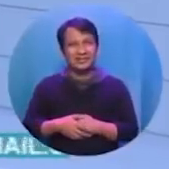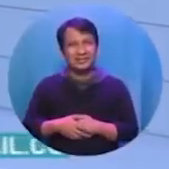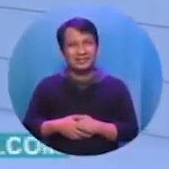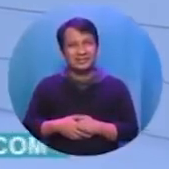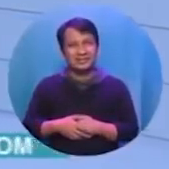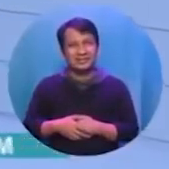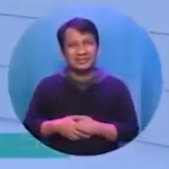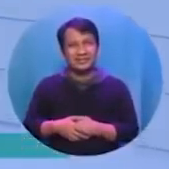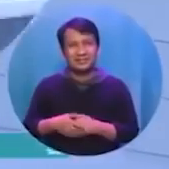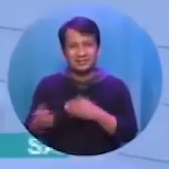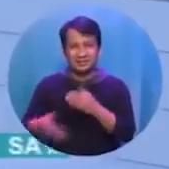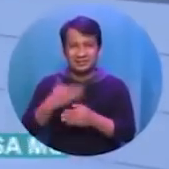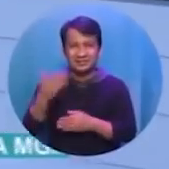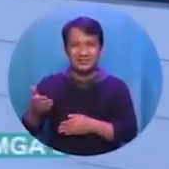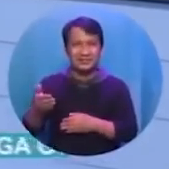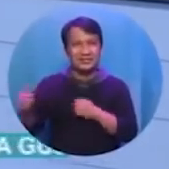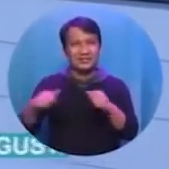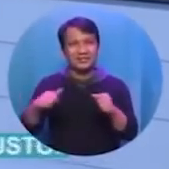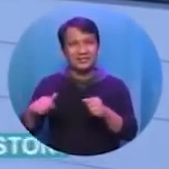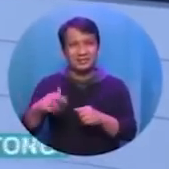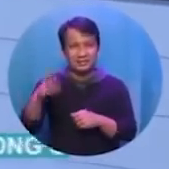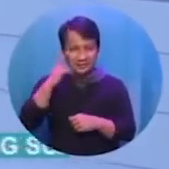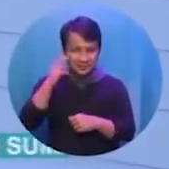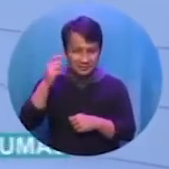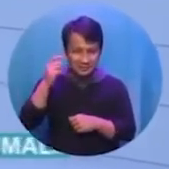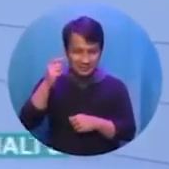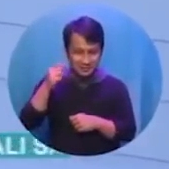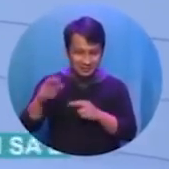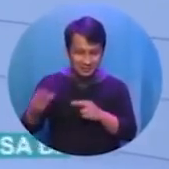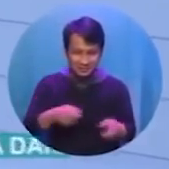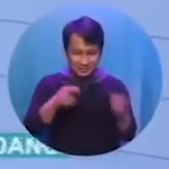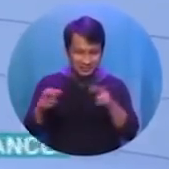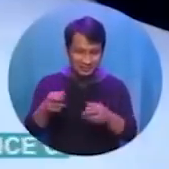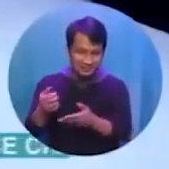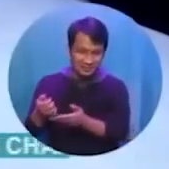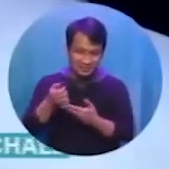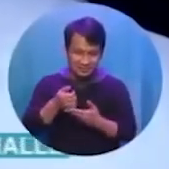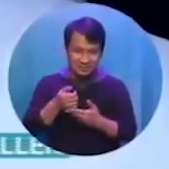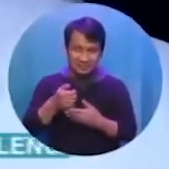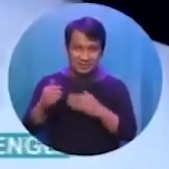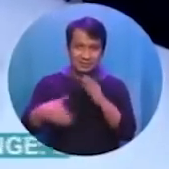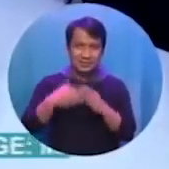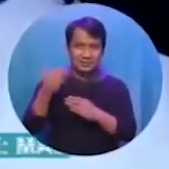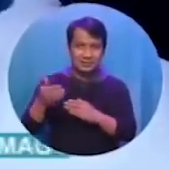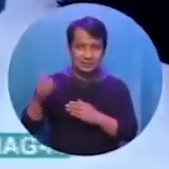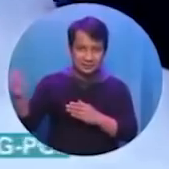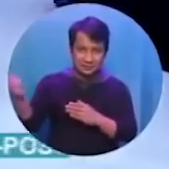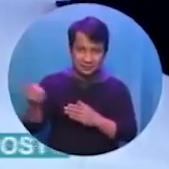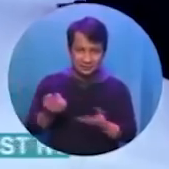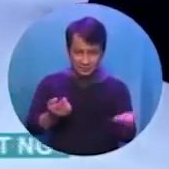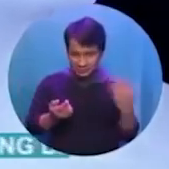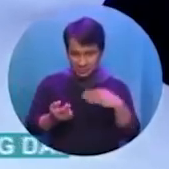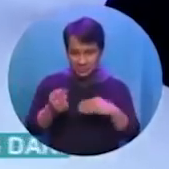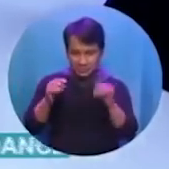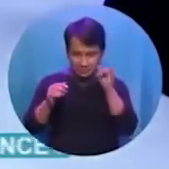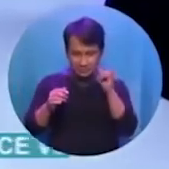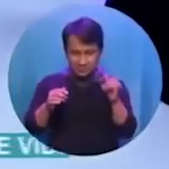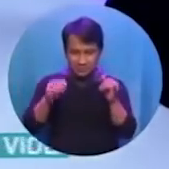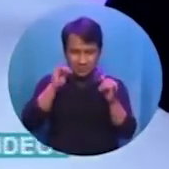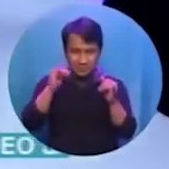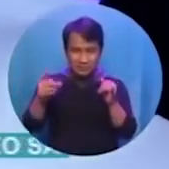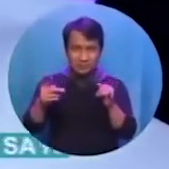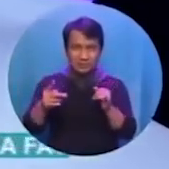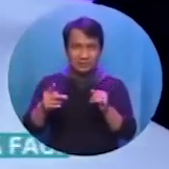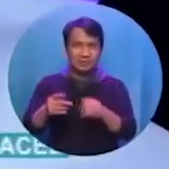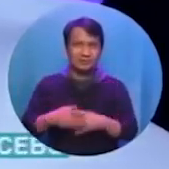naman, dito na tayo sa ating random tulong. At papasok dito, sina Yuki and Yumi. At anong tawag